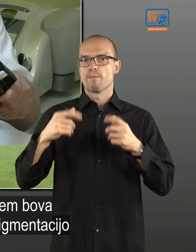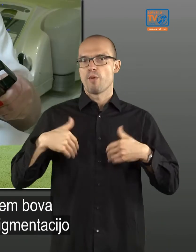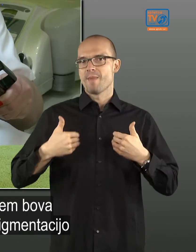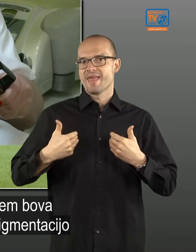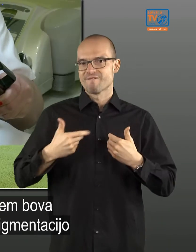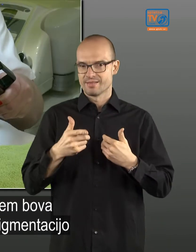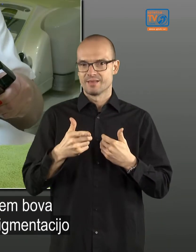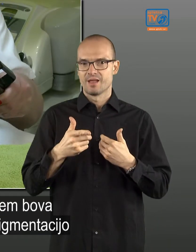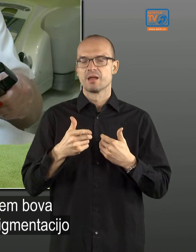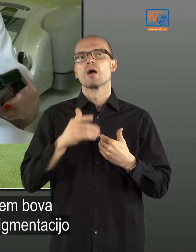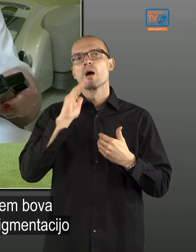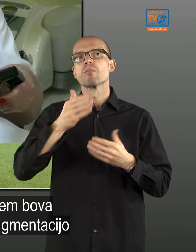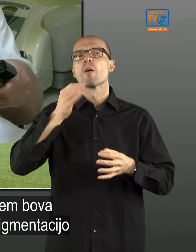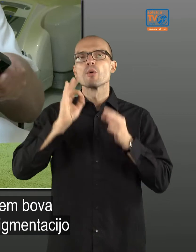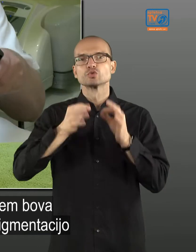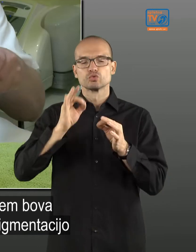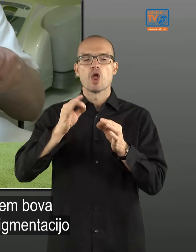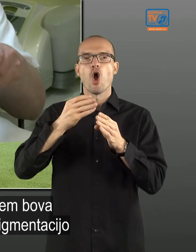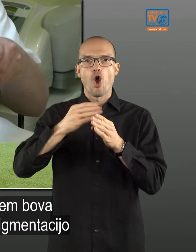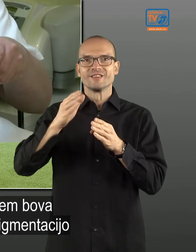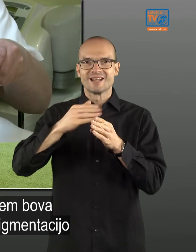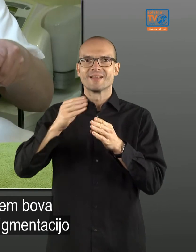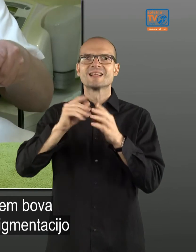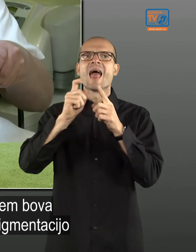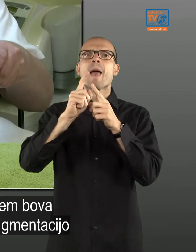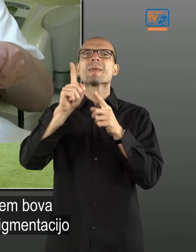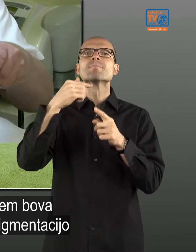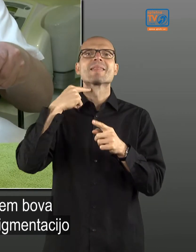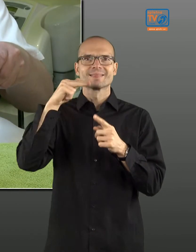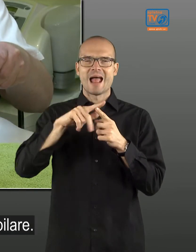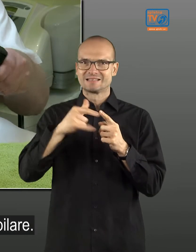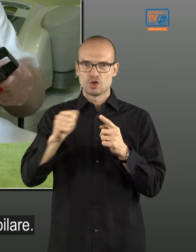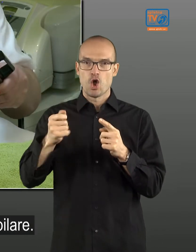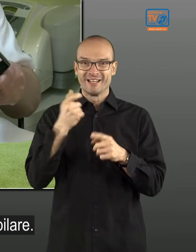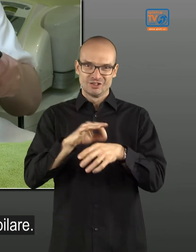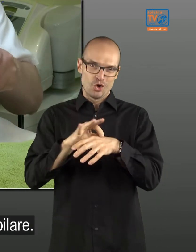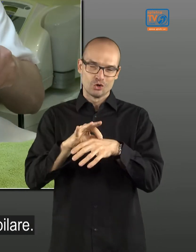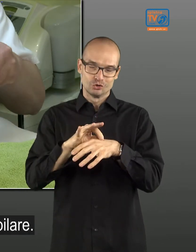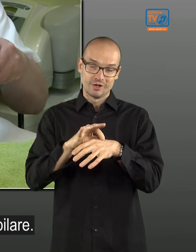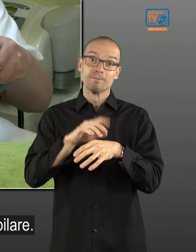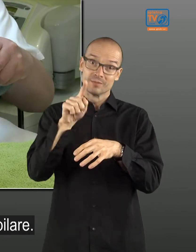bomo poskušali odstraniti pigmentacijo s kože in tudi